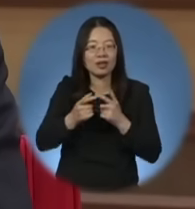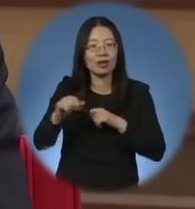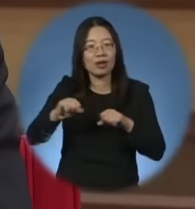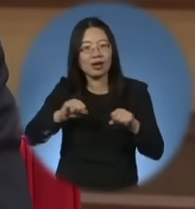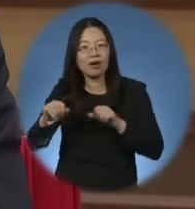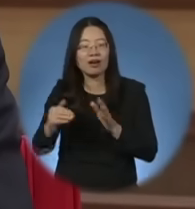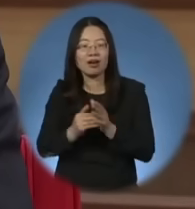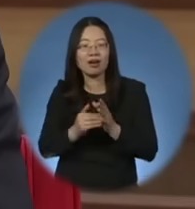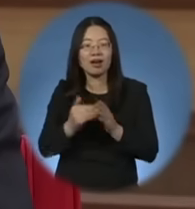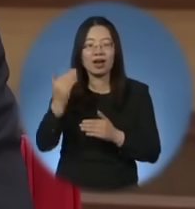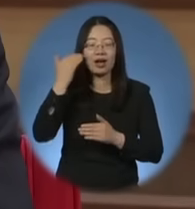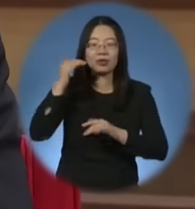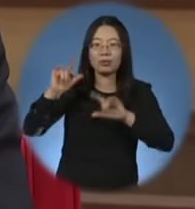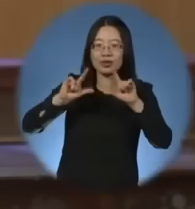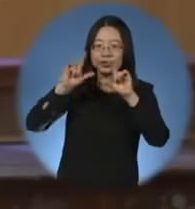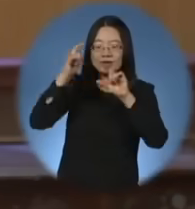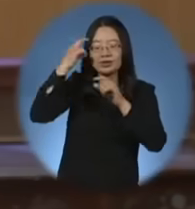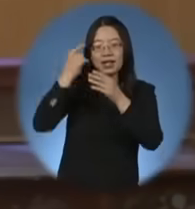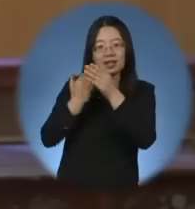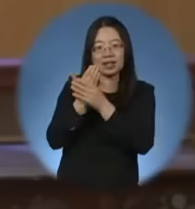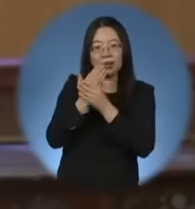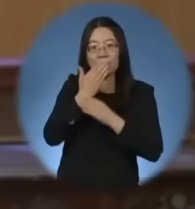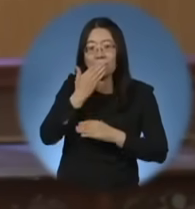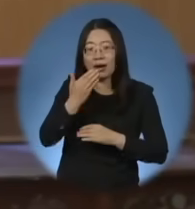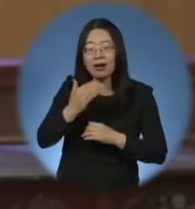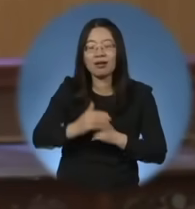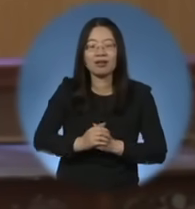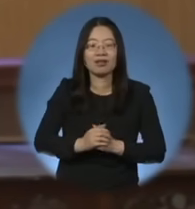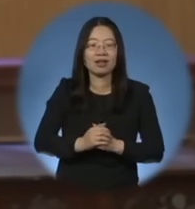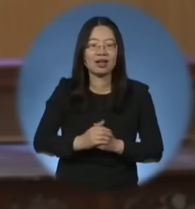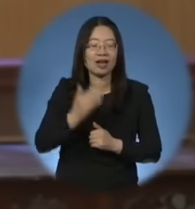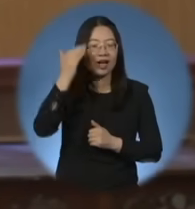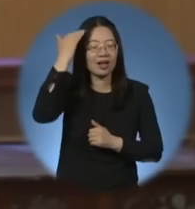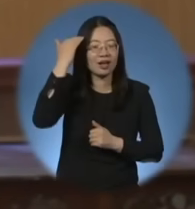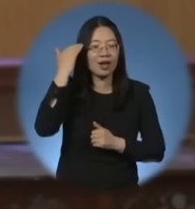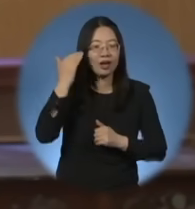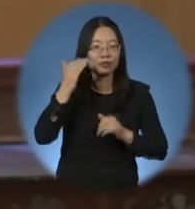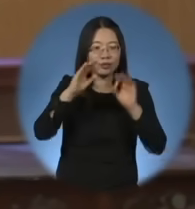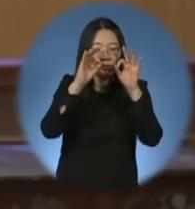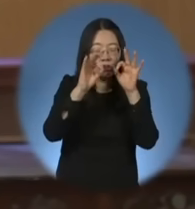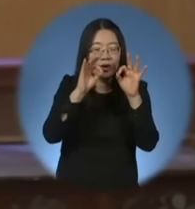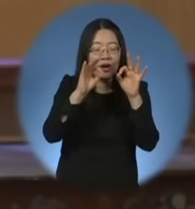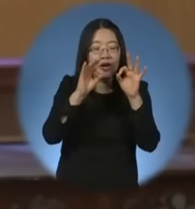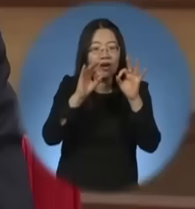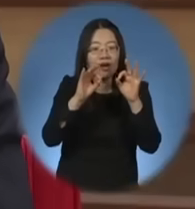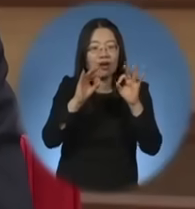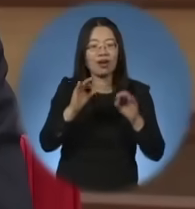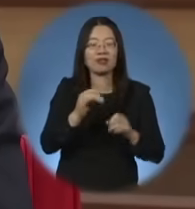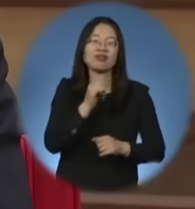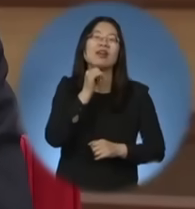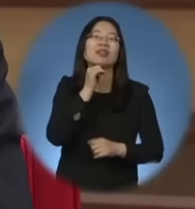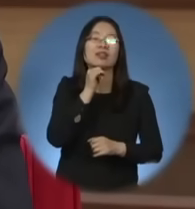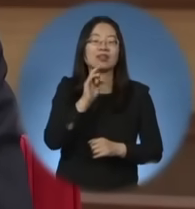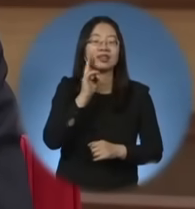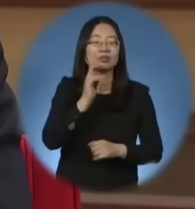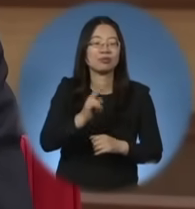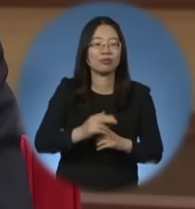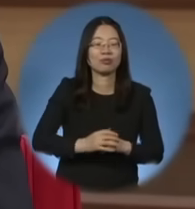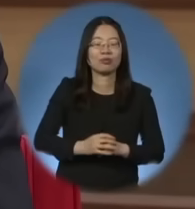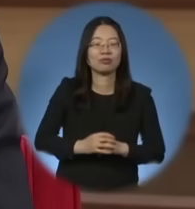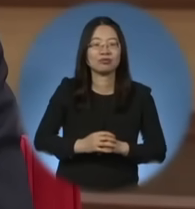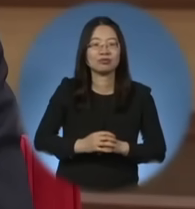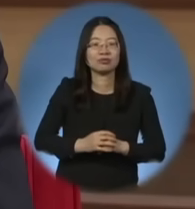봉사했고 그때 한국 모습 떠오르세요 그때는 한국은 그때는 아주